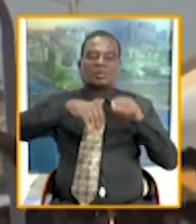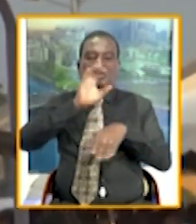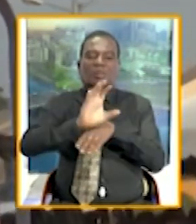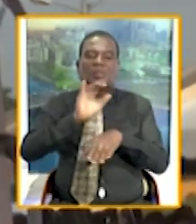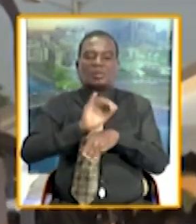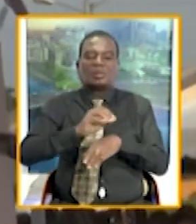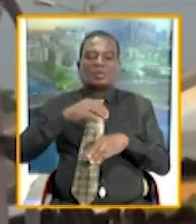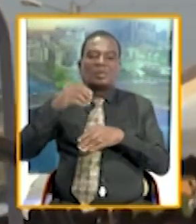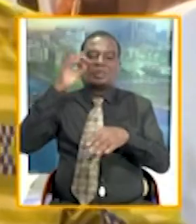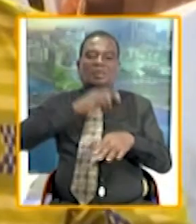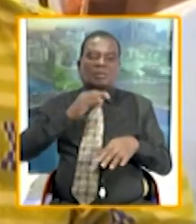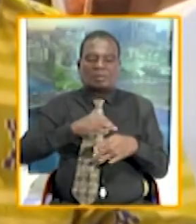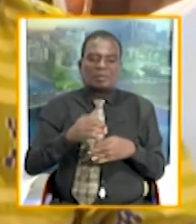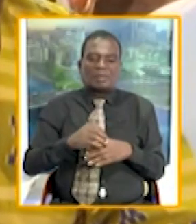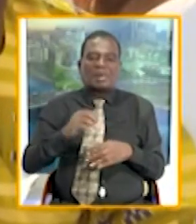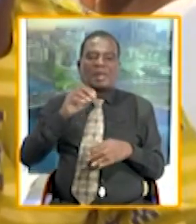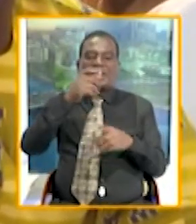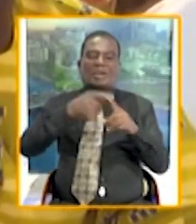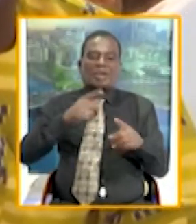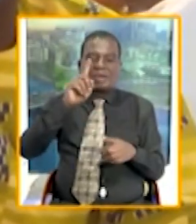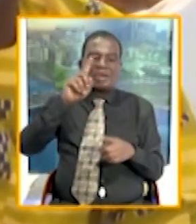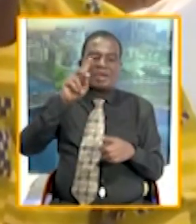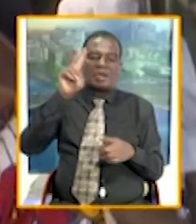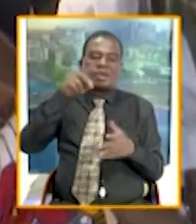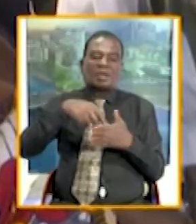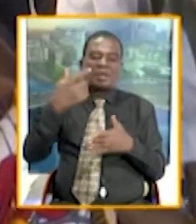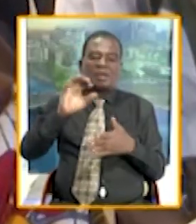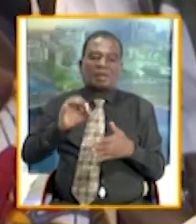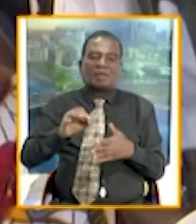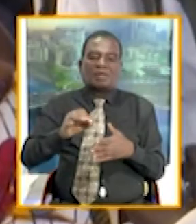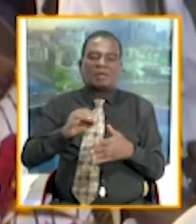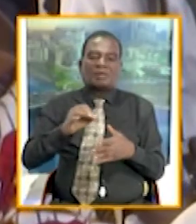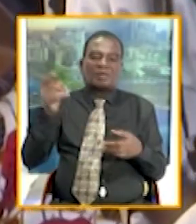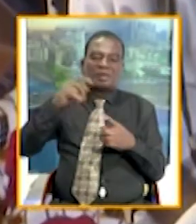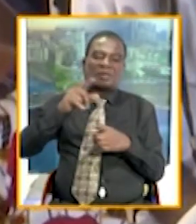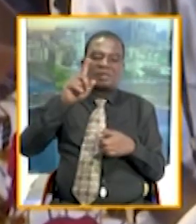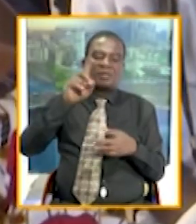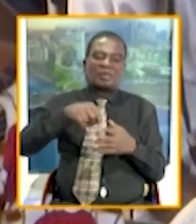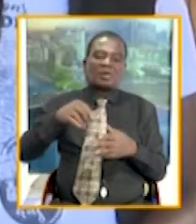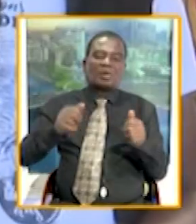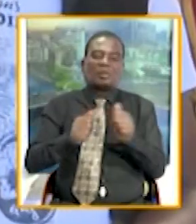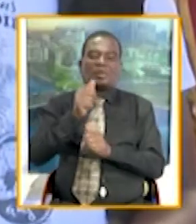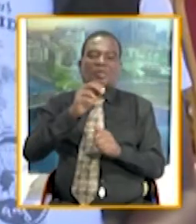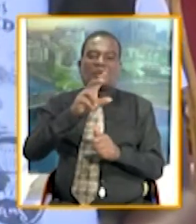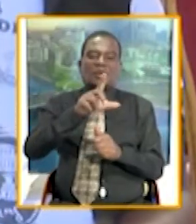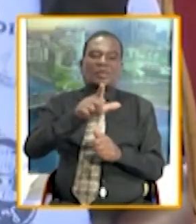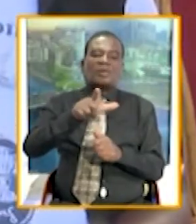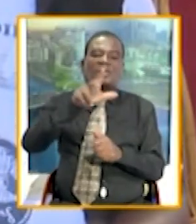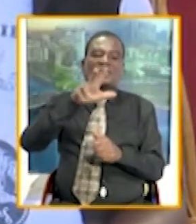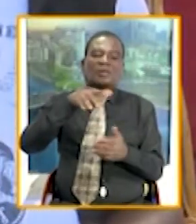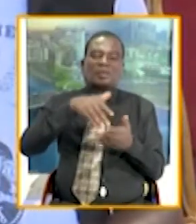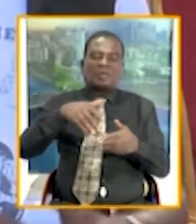national d'en bénéficier. De 2019 à 2020, plus de 23 500 jeunes ont bénéficié de la deuxième phase de